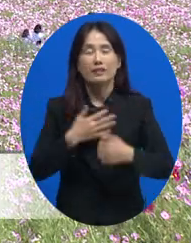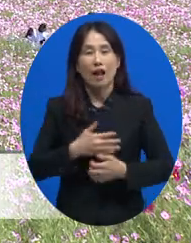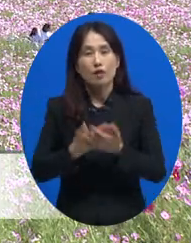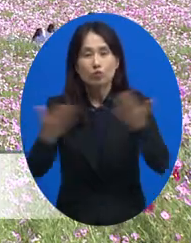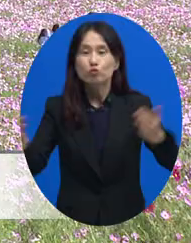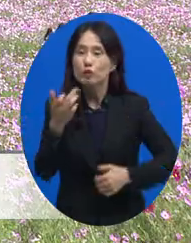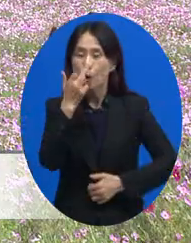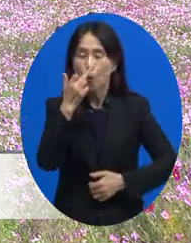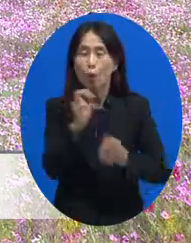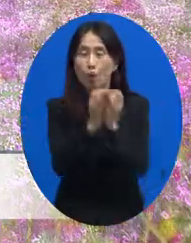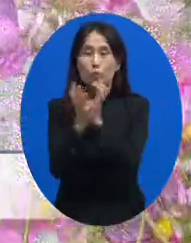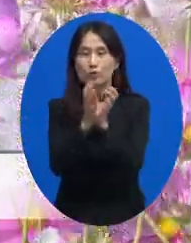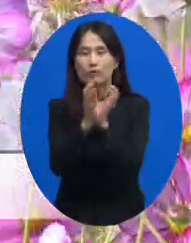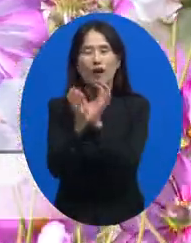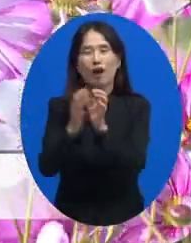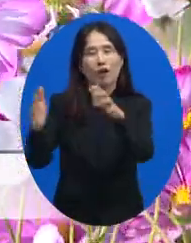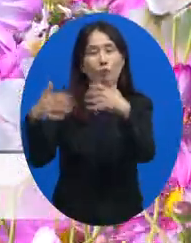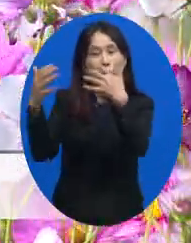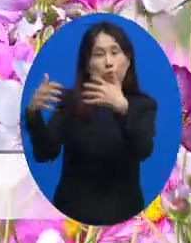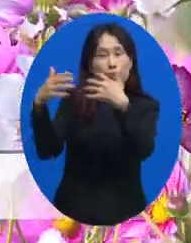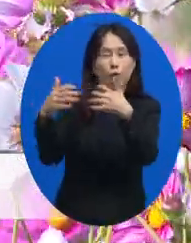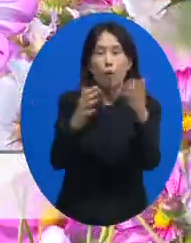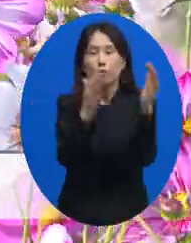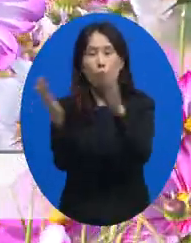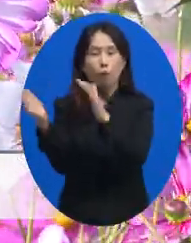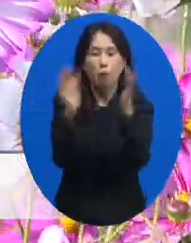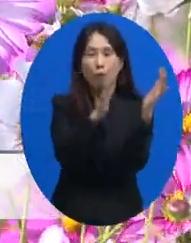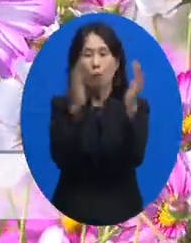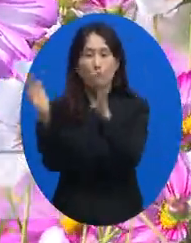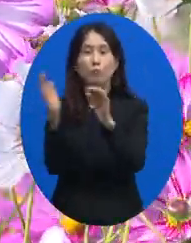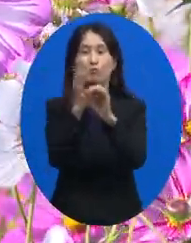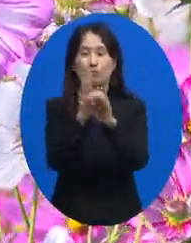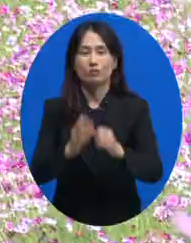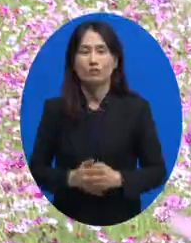가을을 알리는 코스모스가 바람이 나부껴 물결처럼 일렁입니다.